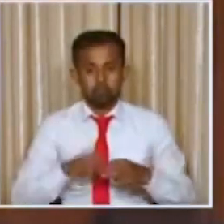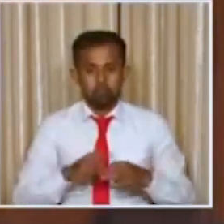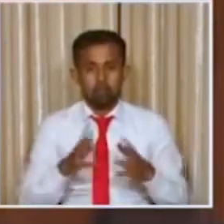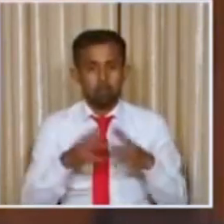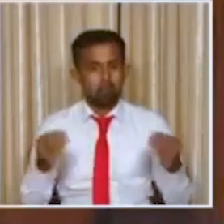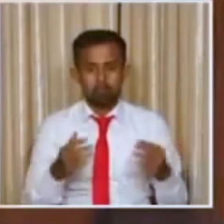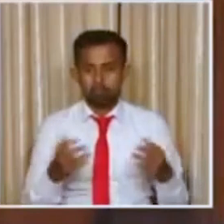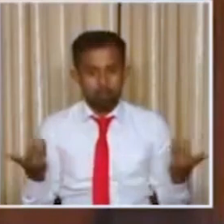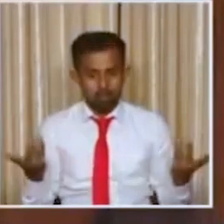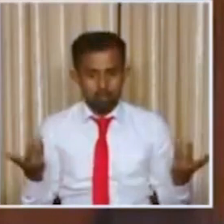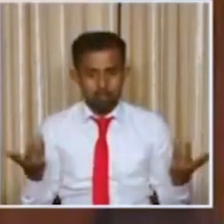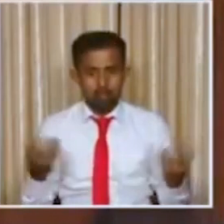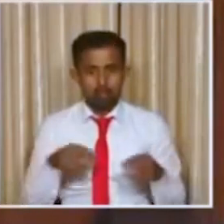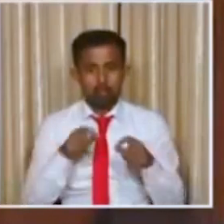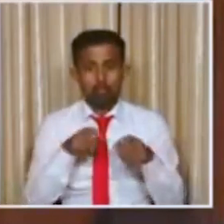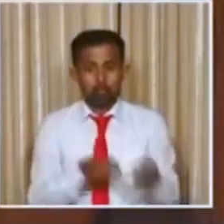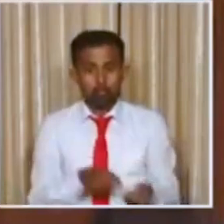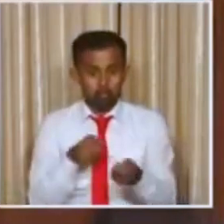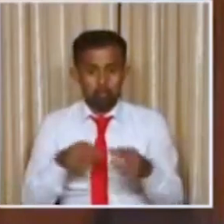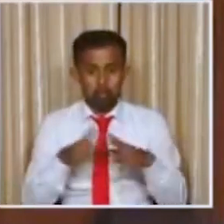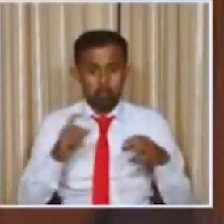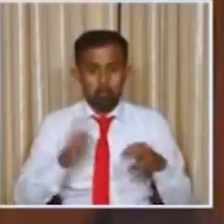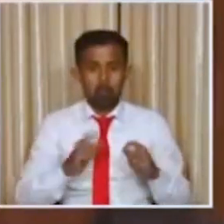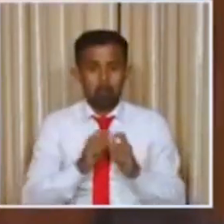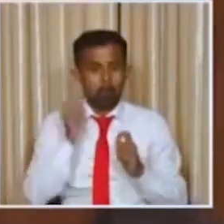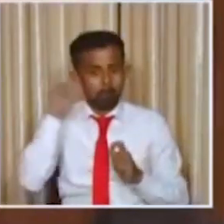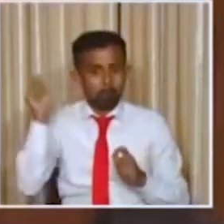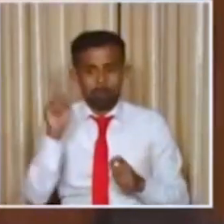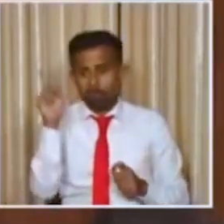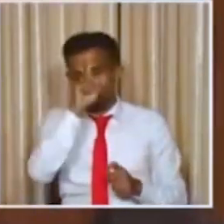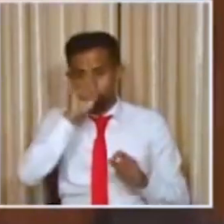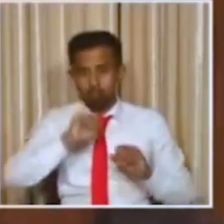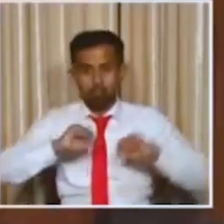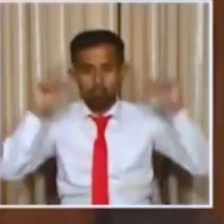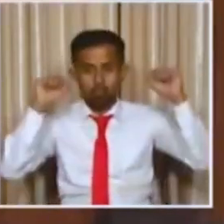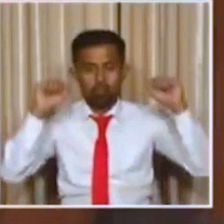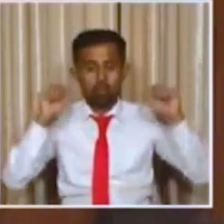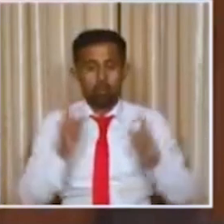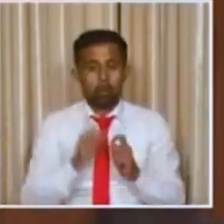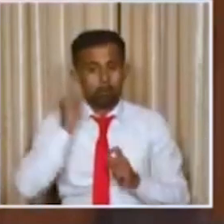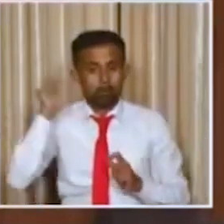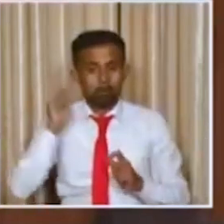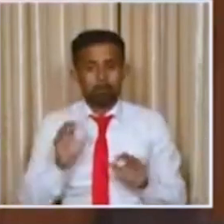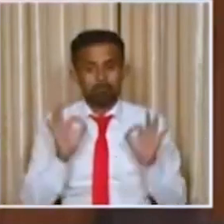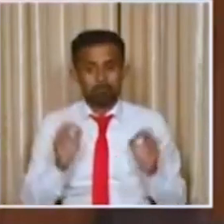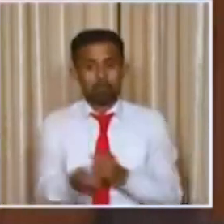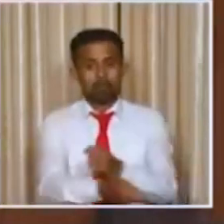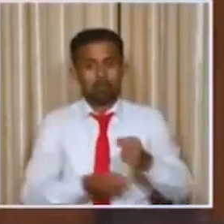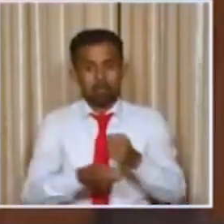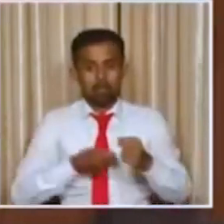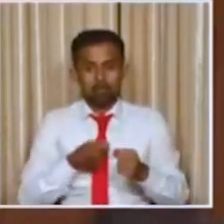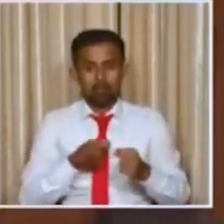විසඳුන්නේ නැති නිසා මේ ගොවි මහතුන්ගේ ප්‍රශ්න ඉස්සෙල්ලා මඩකලපෙන් තමයි පළවෙනිට උද්ඝෝෂණ පටන් ගත්තේ මොකද මඩකලපෙන් තමයි හරි සීසන් එක ඉස්සෙල්ලා කපන්නේ